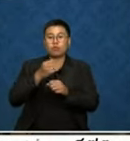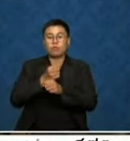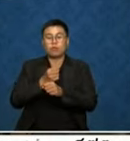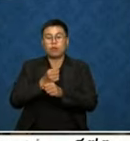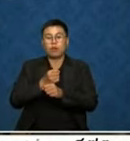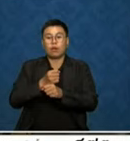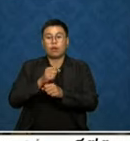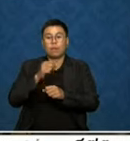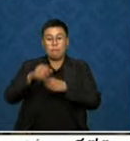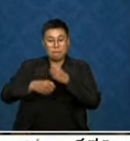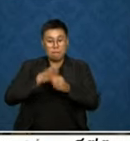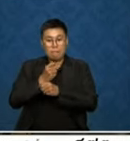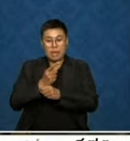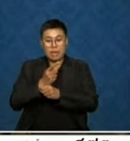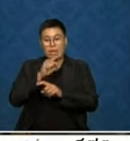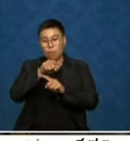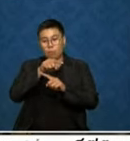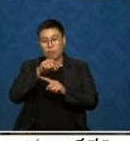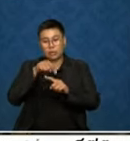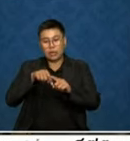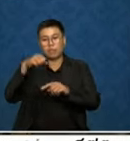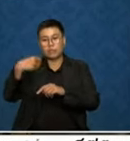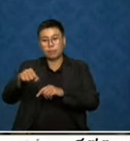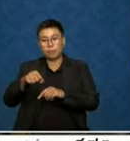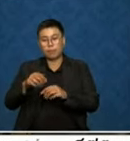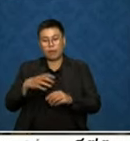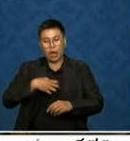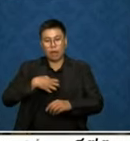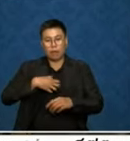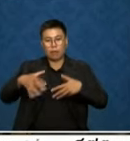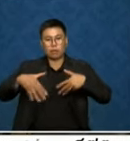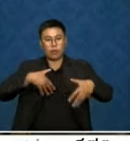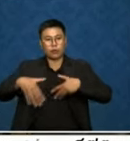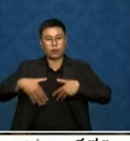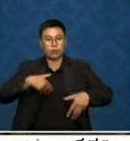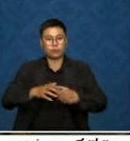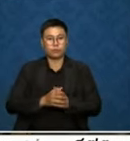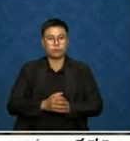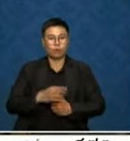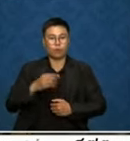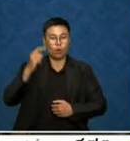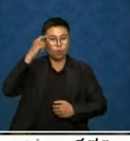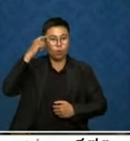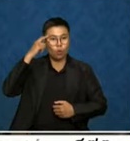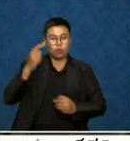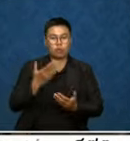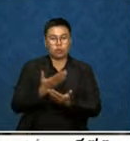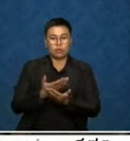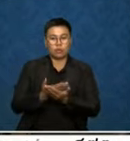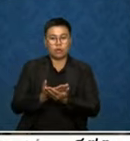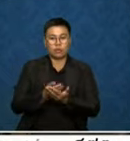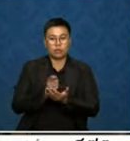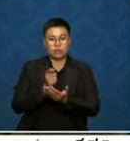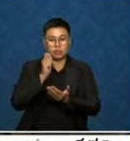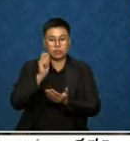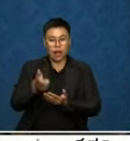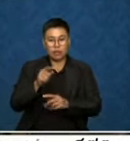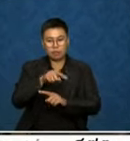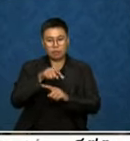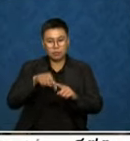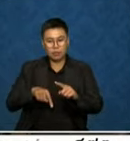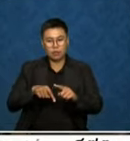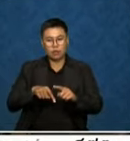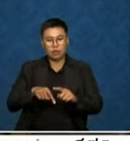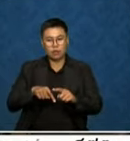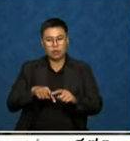เคยคอมมิตเมนต์เพราะฉะนั้นถ้าประชาชนรู้ตรงนี้นะครับว่าผลตอบแทนเกิน 10% ต่อปีเป็นไปไม่ได้เนี่ยก็จะลดการ